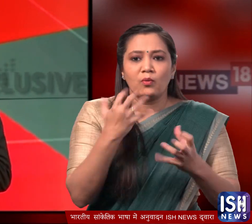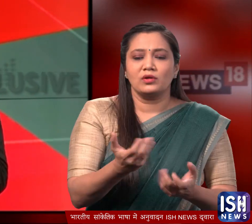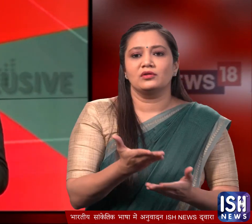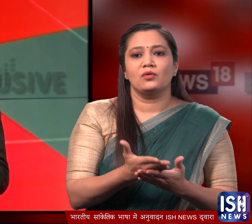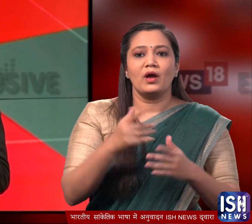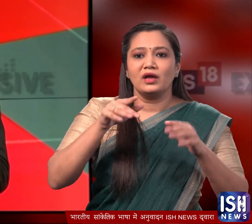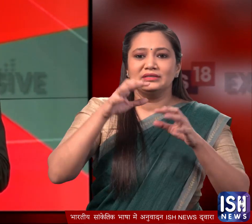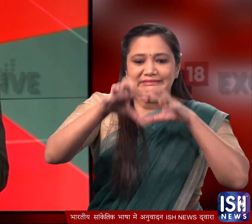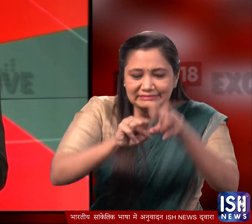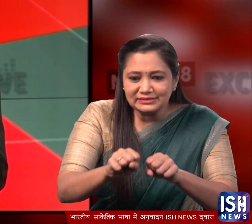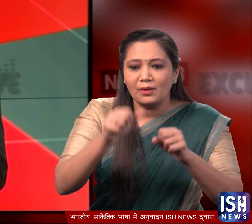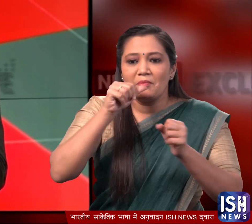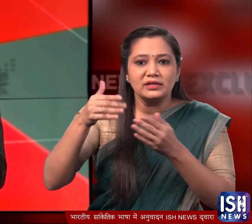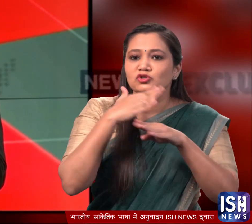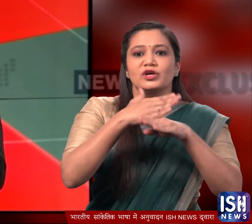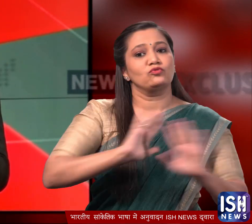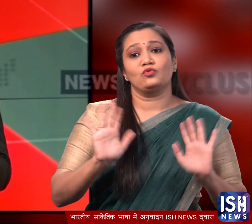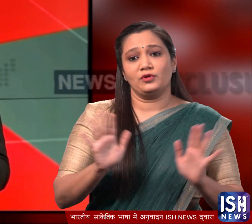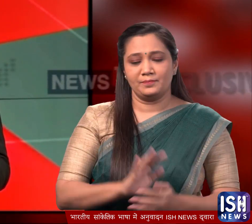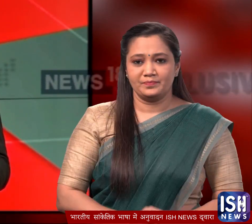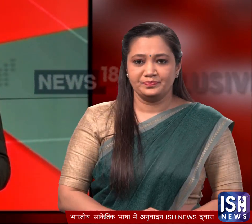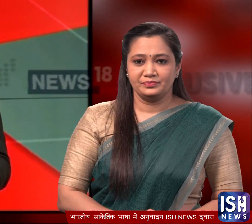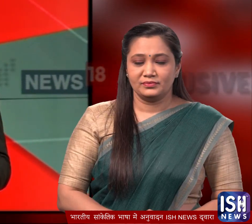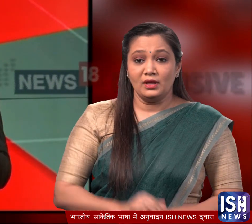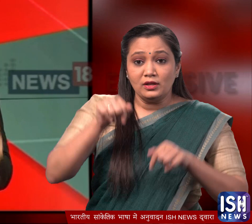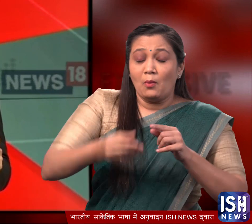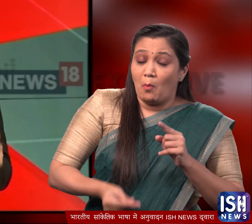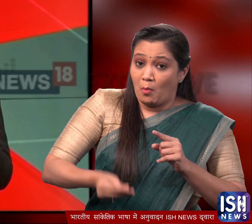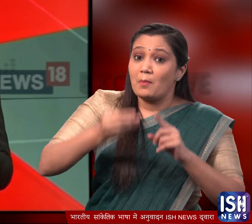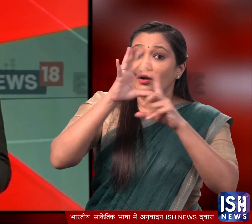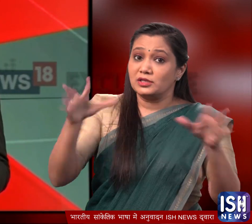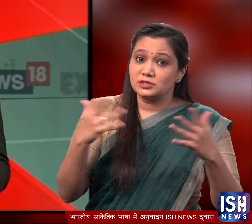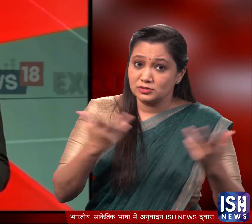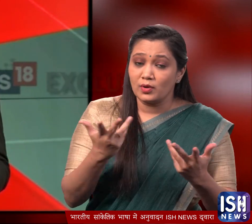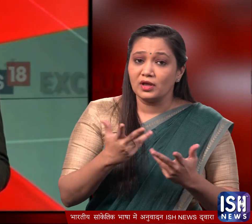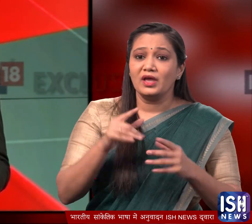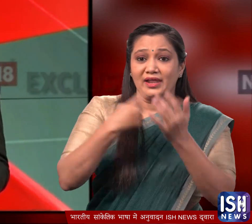ताकि शिकार और पानी का कोई हिस्सेदार न रहे। ये लड़ाई और